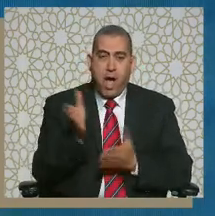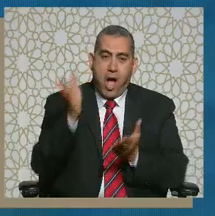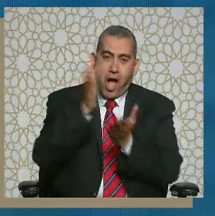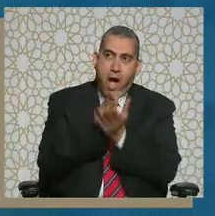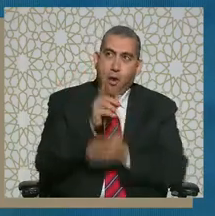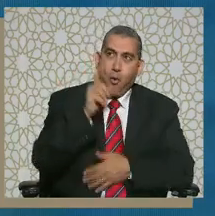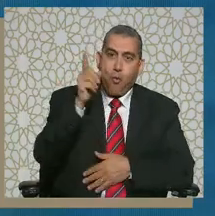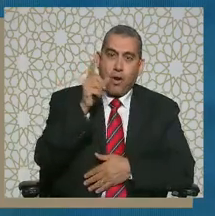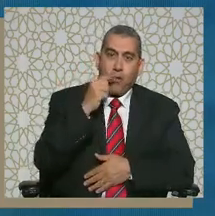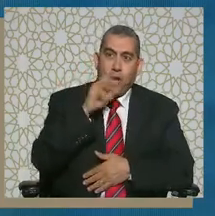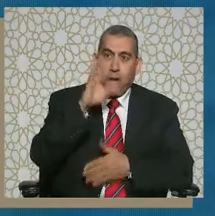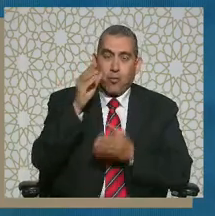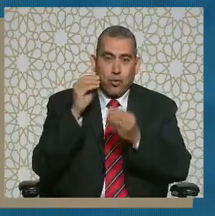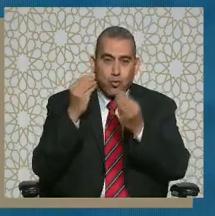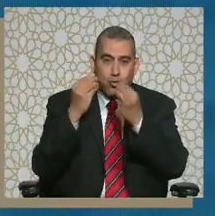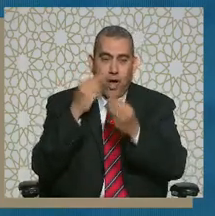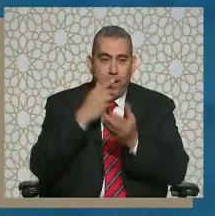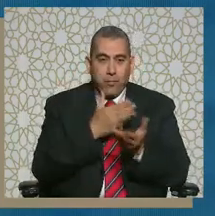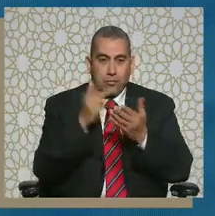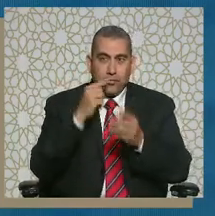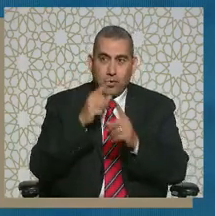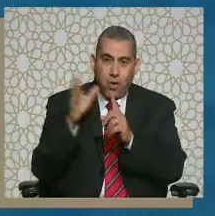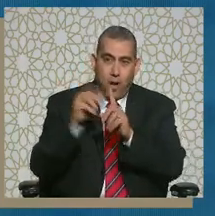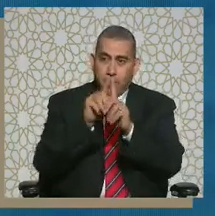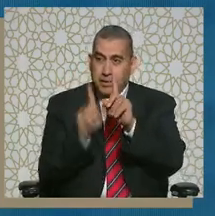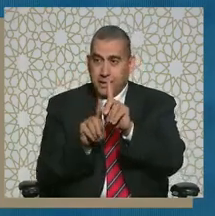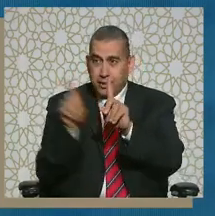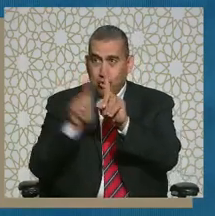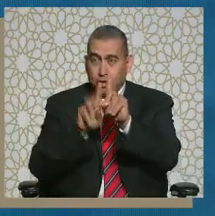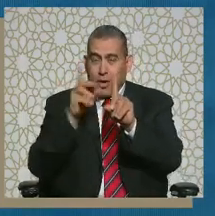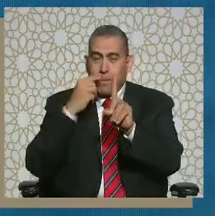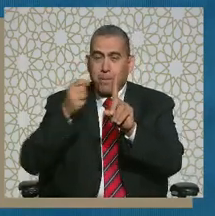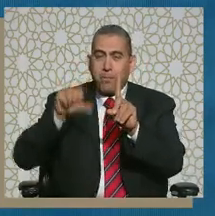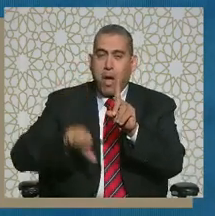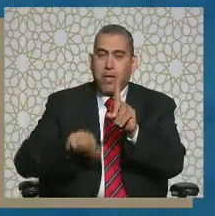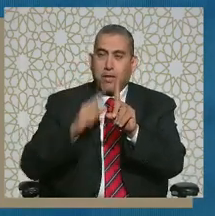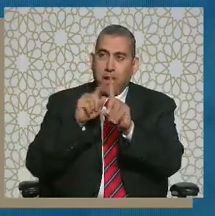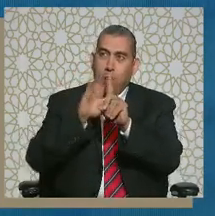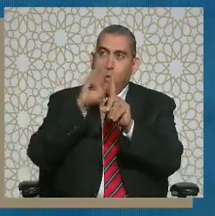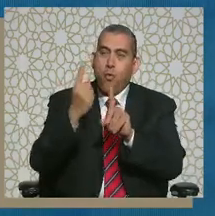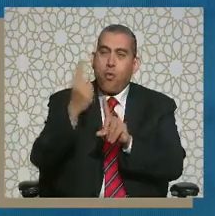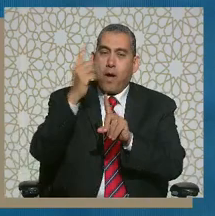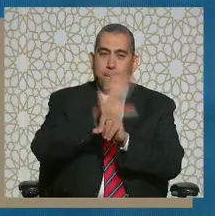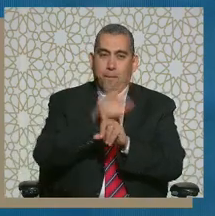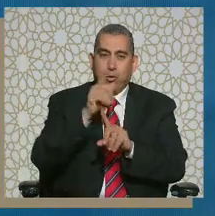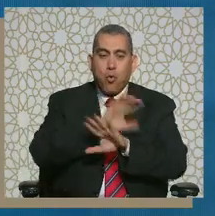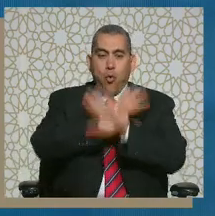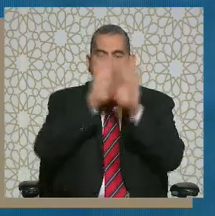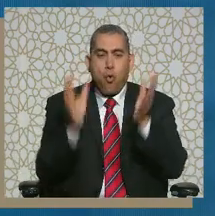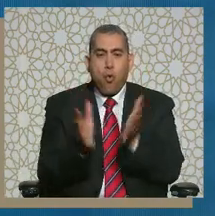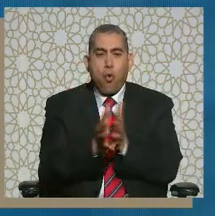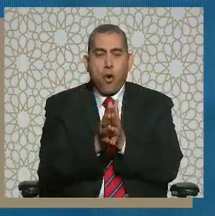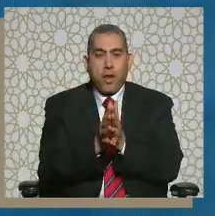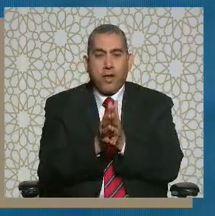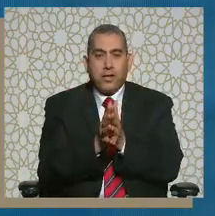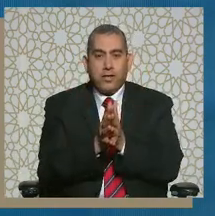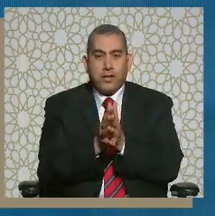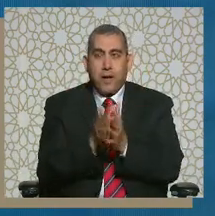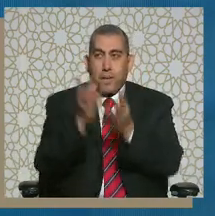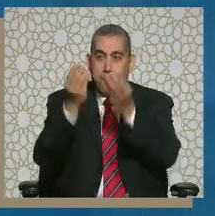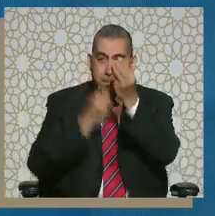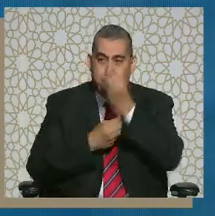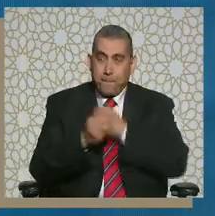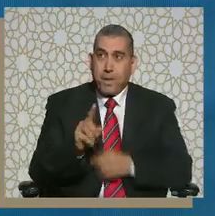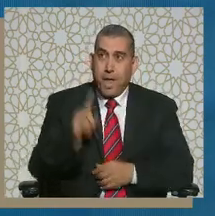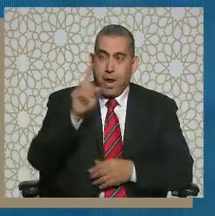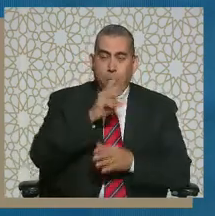وان ما يدعون من دونه الباطل يبقى ايه اللي حاصل يبقى كل شيء دون الله سبحانه وتعالى